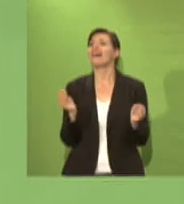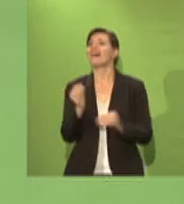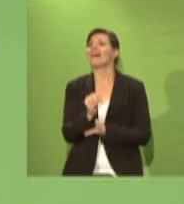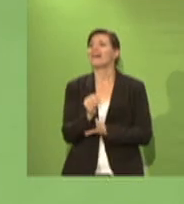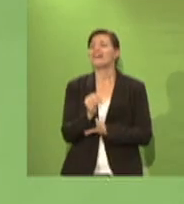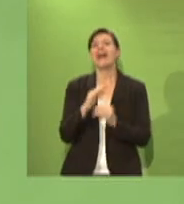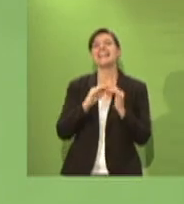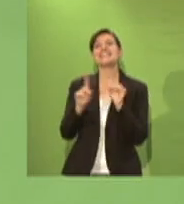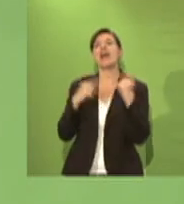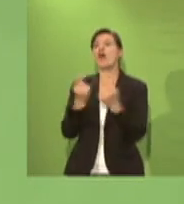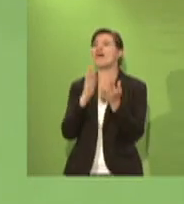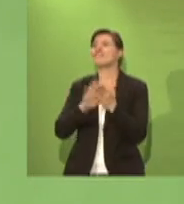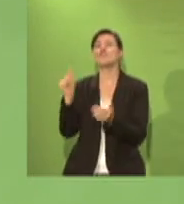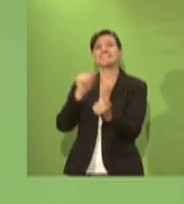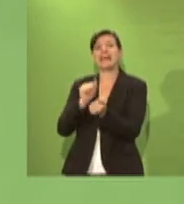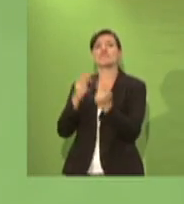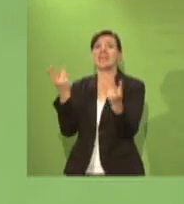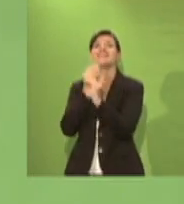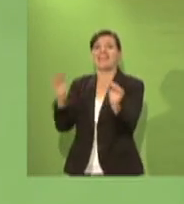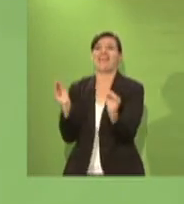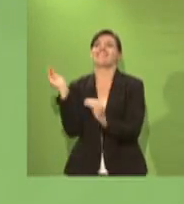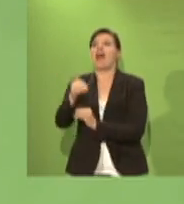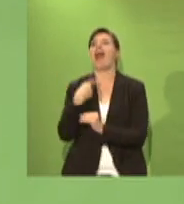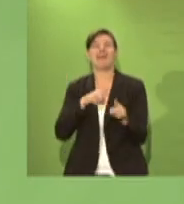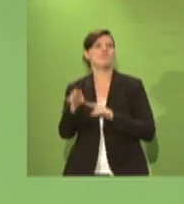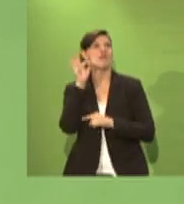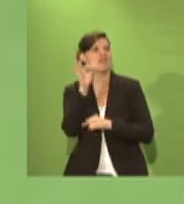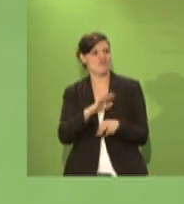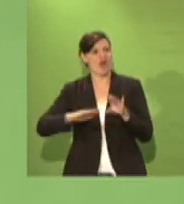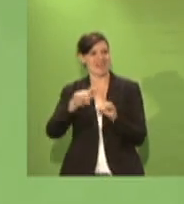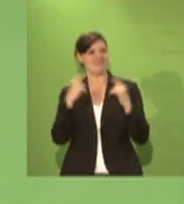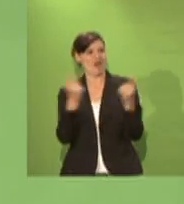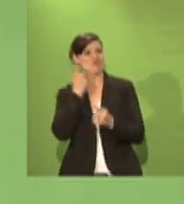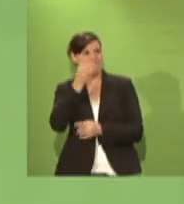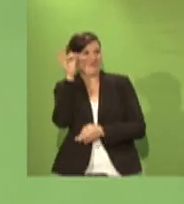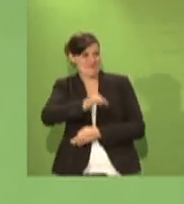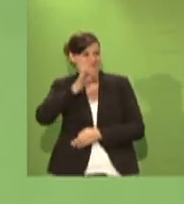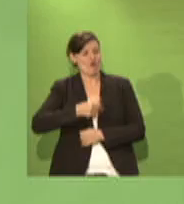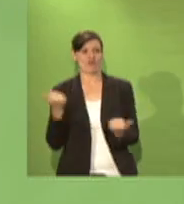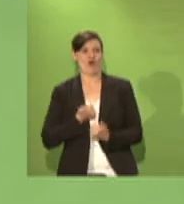mal die Schlagzeile zu machen in der Zeitung, aber nicht wirklich ernsthaft da zu arbeiten.